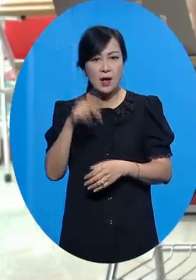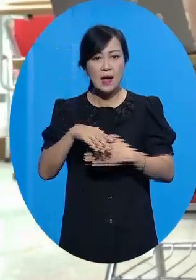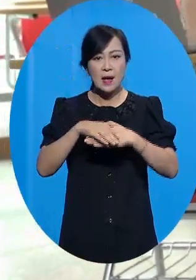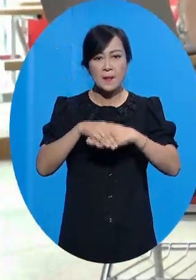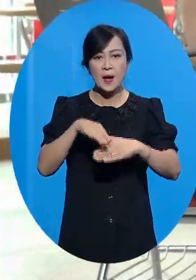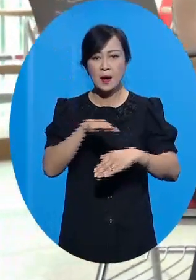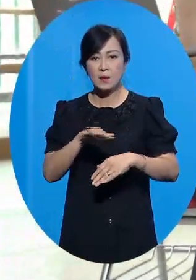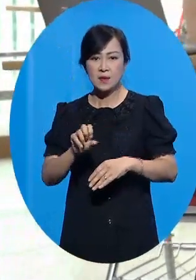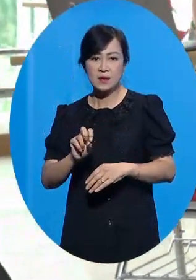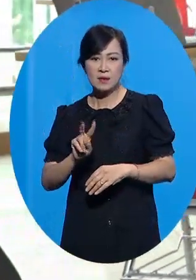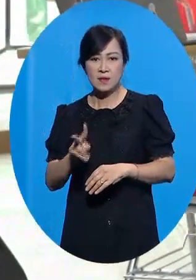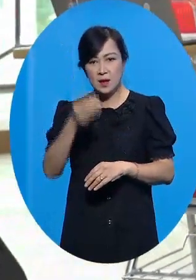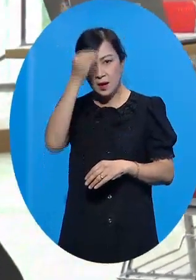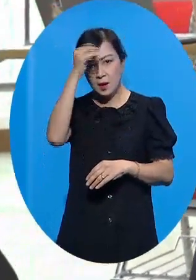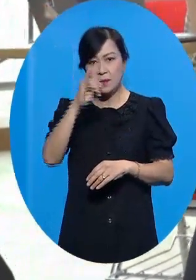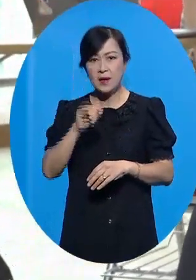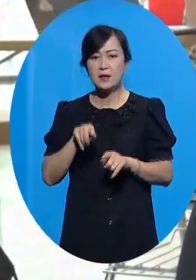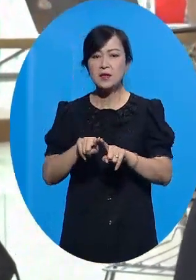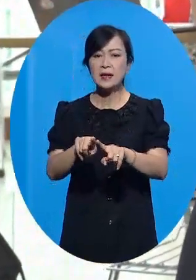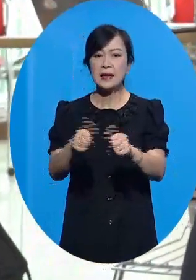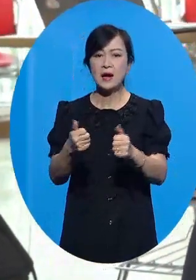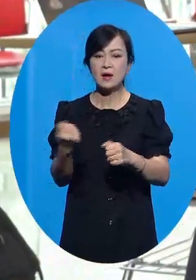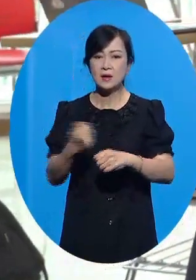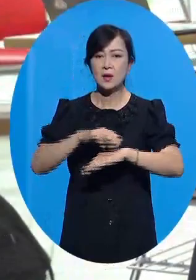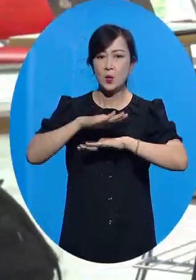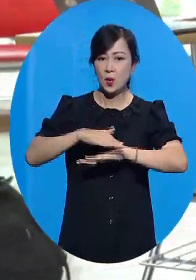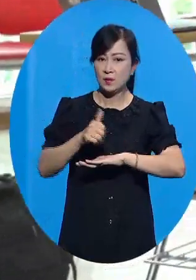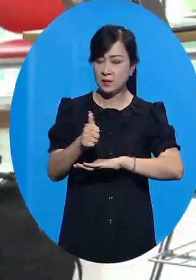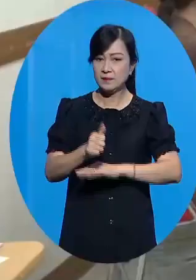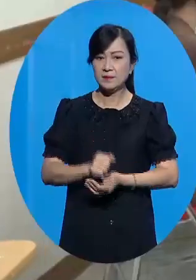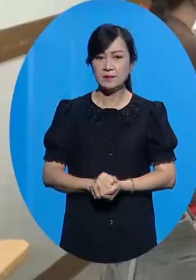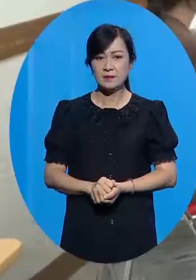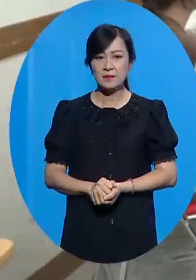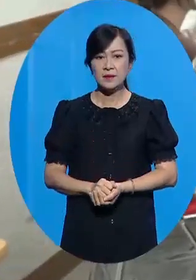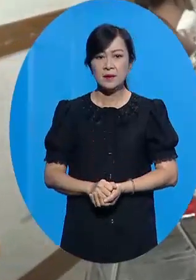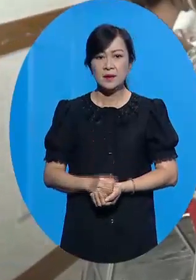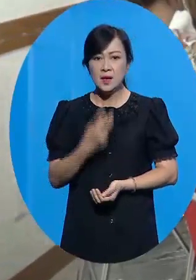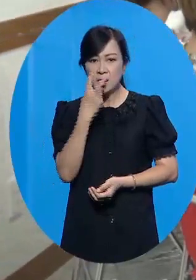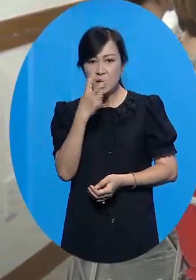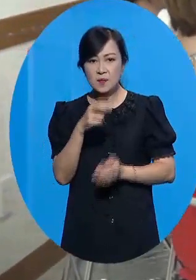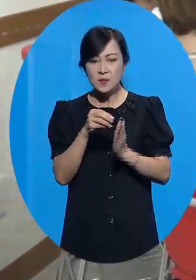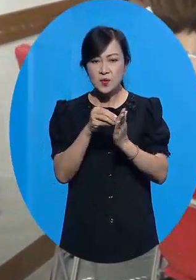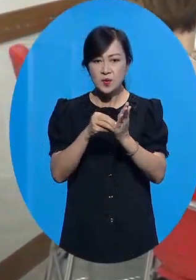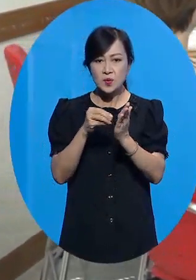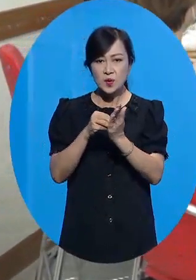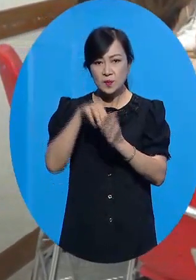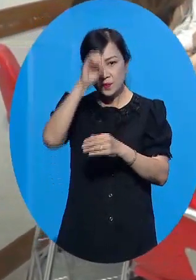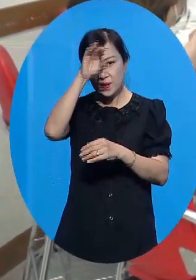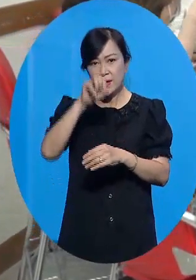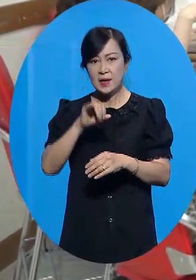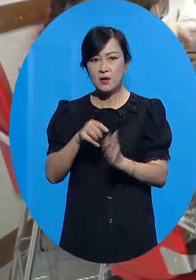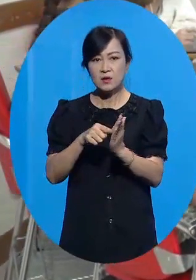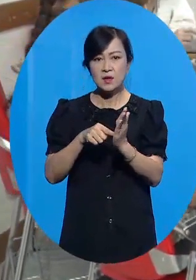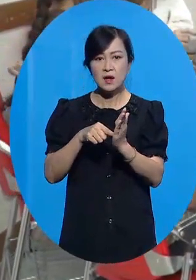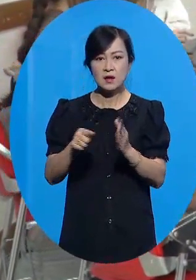bạn học sinh, sinh viên nên học IELTS như thế nào để đạt được kết quả tốt nhất. Và theo đó, việc tìm kiếm một địa chỉ dạy IELTS chất